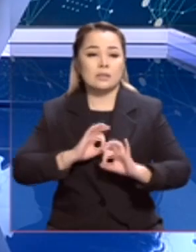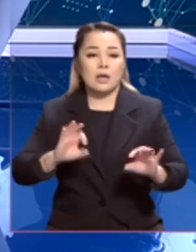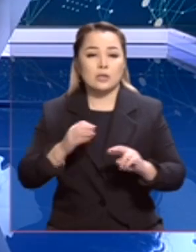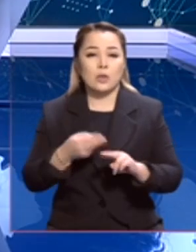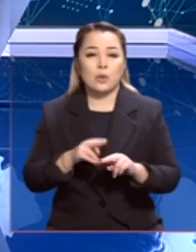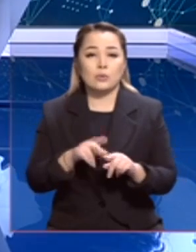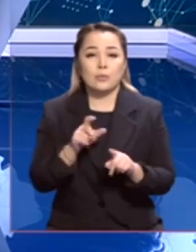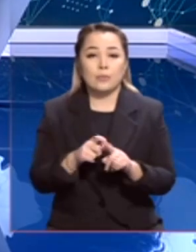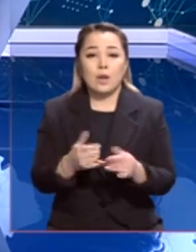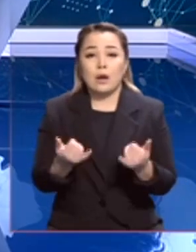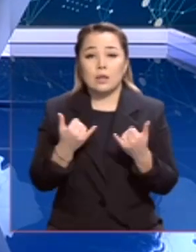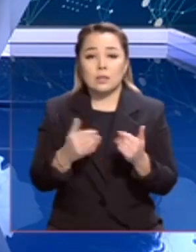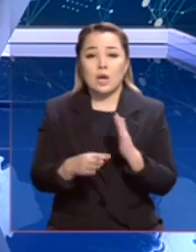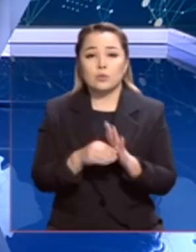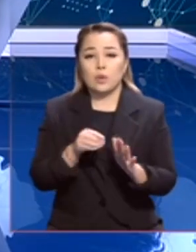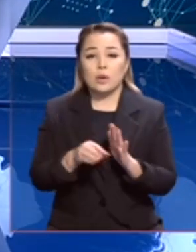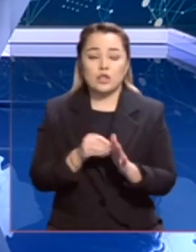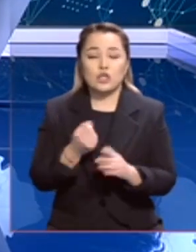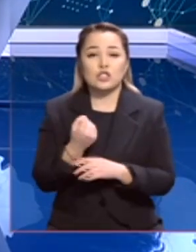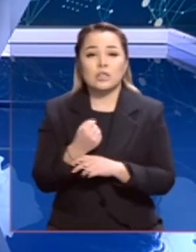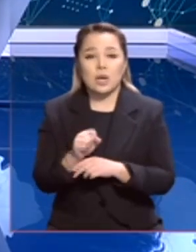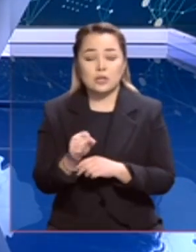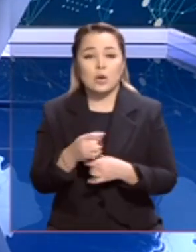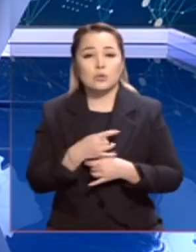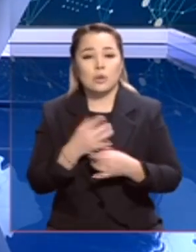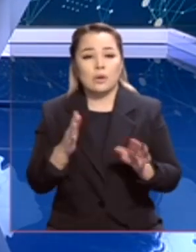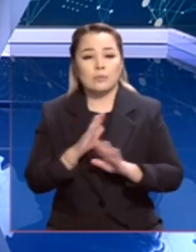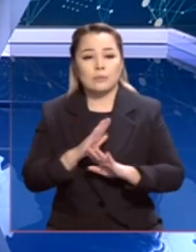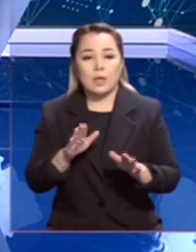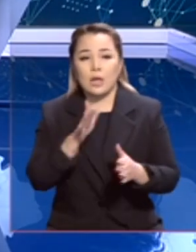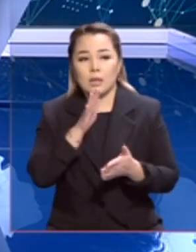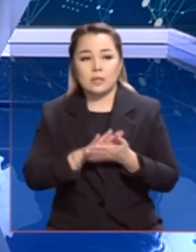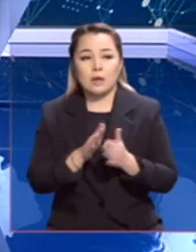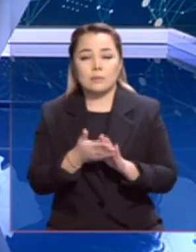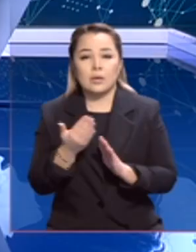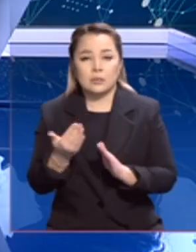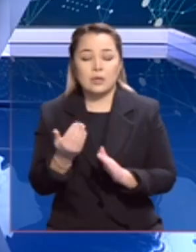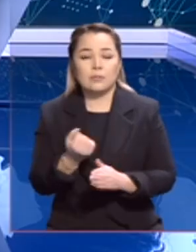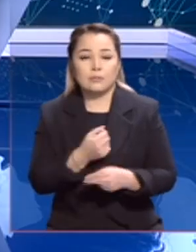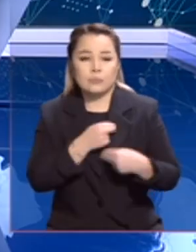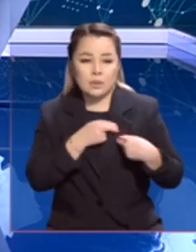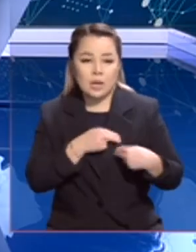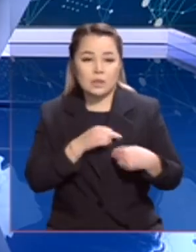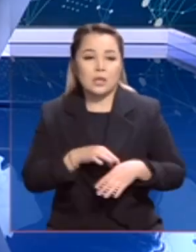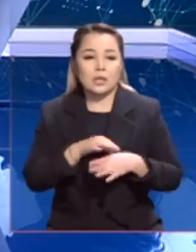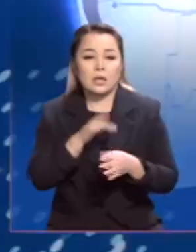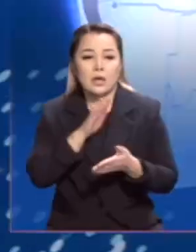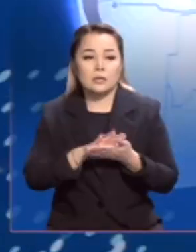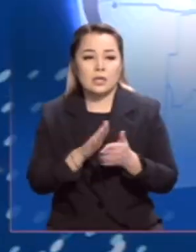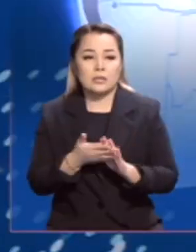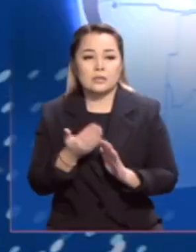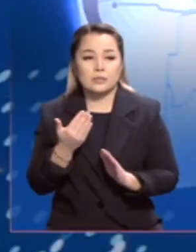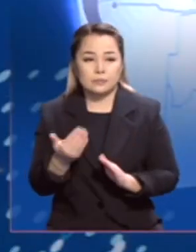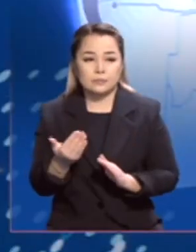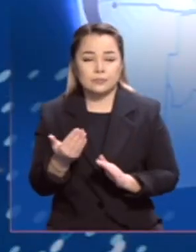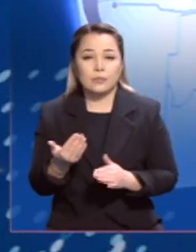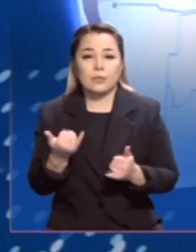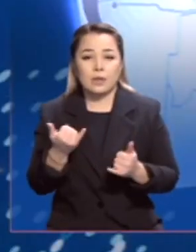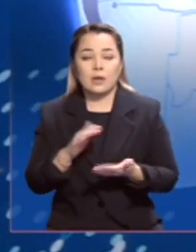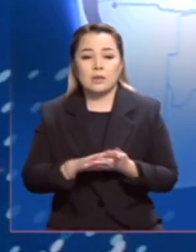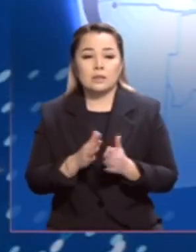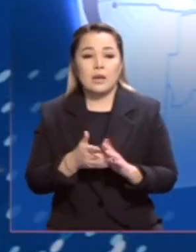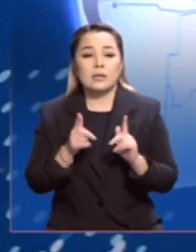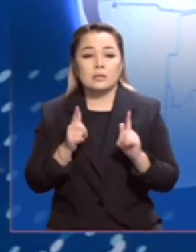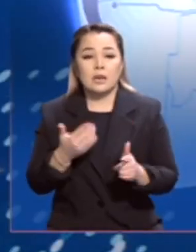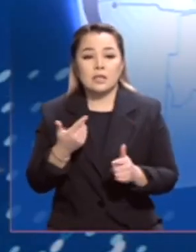деді. Қазір сайлаудағы жеңісті тойлайтын кез емес. Аянбай еңбек ететін кез. Келіспеске